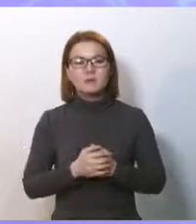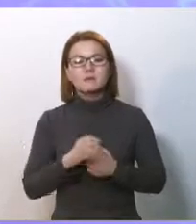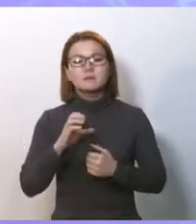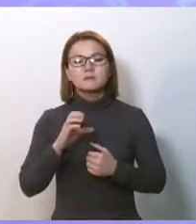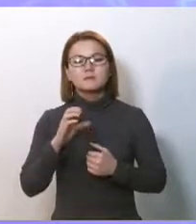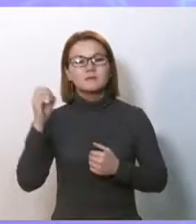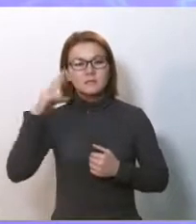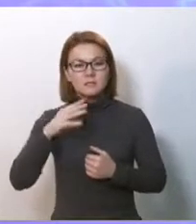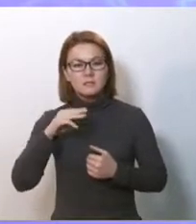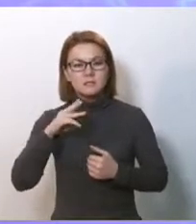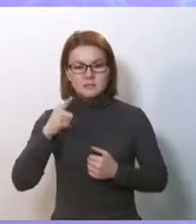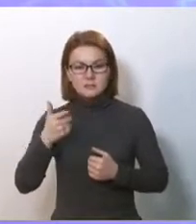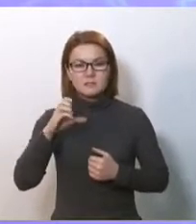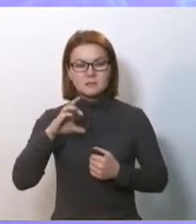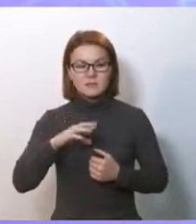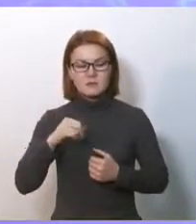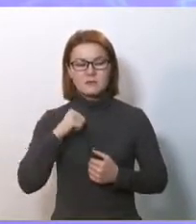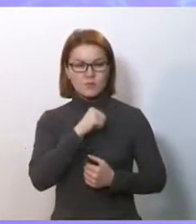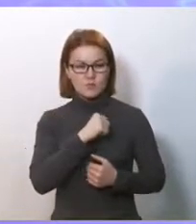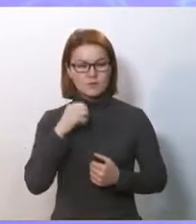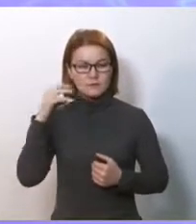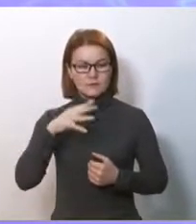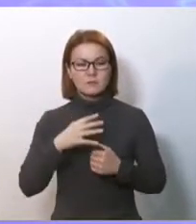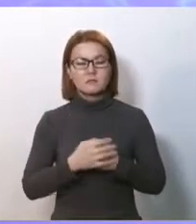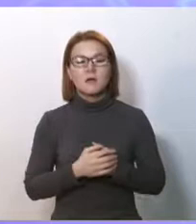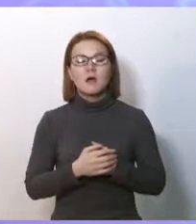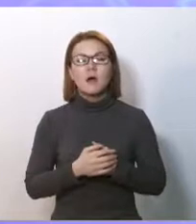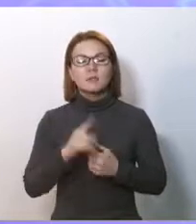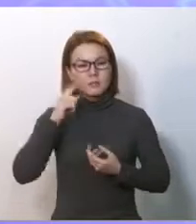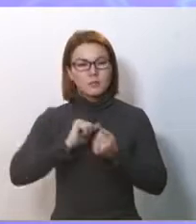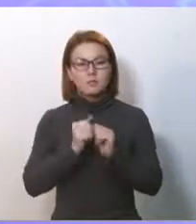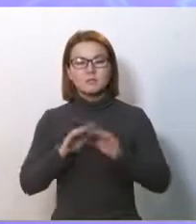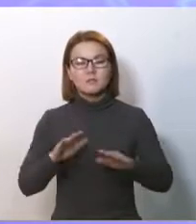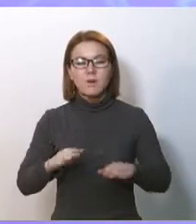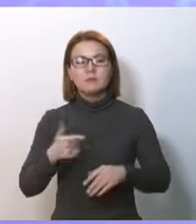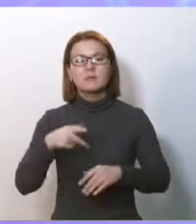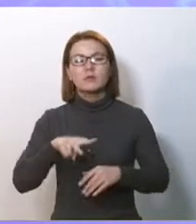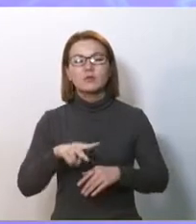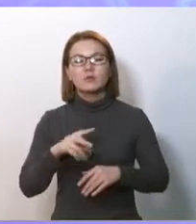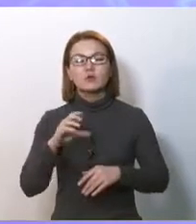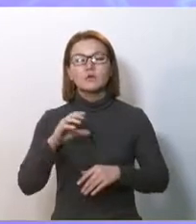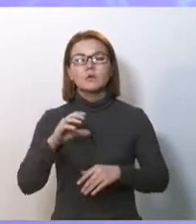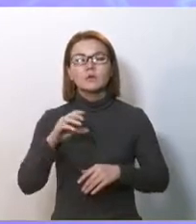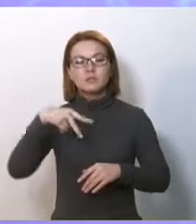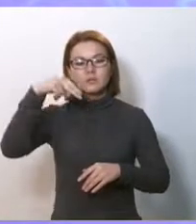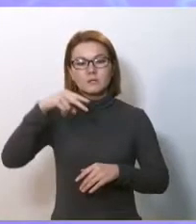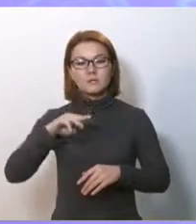светиться – светит само. Запомните, ребята, глаголы с суффиксом